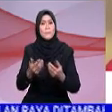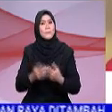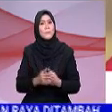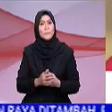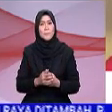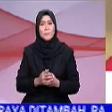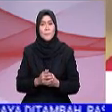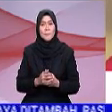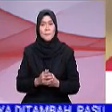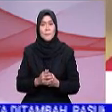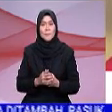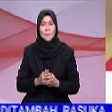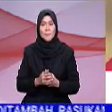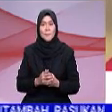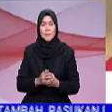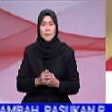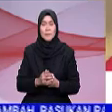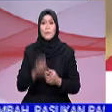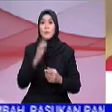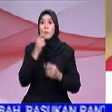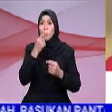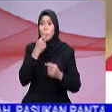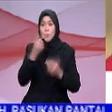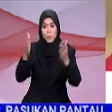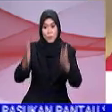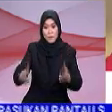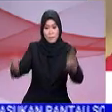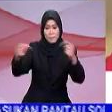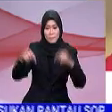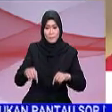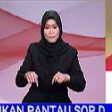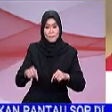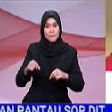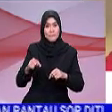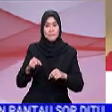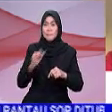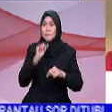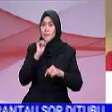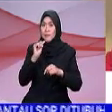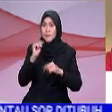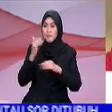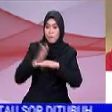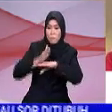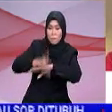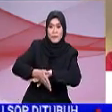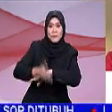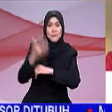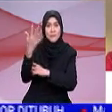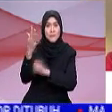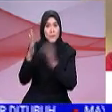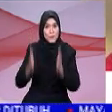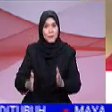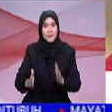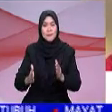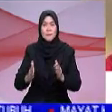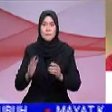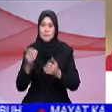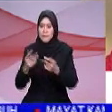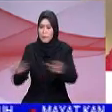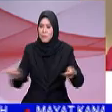bagi kehadiran tetamu tidak melebihi 15 orang ini adalah tertumpu kepada kawasan